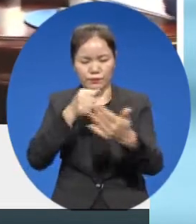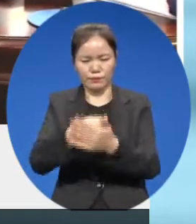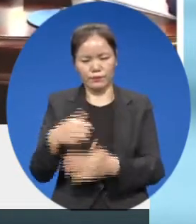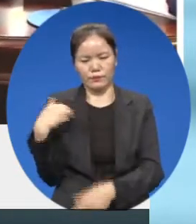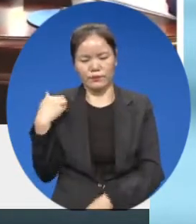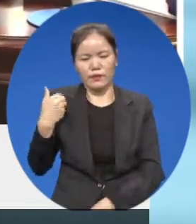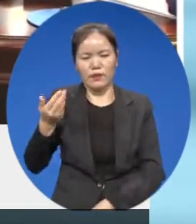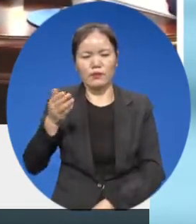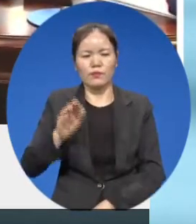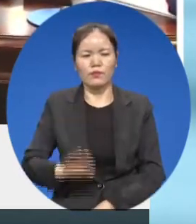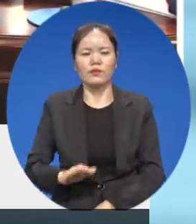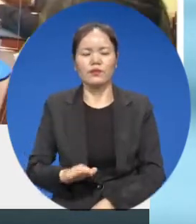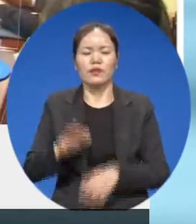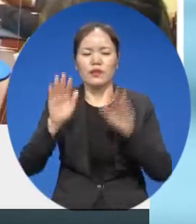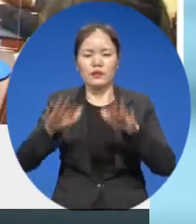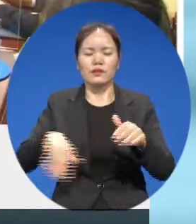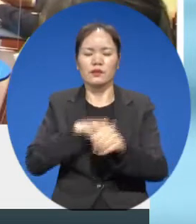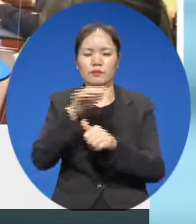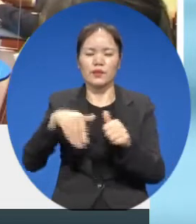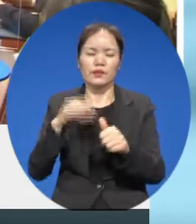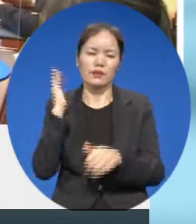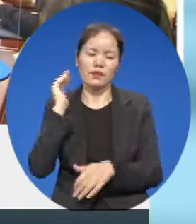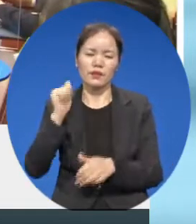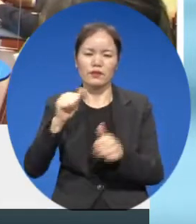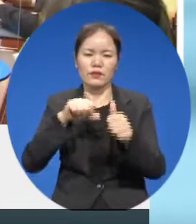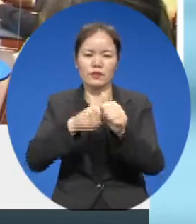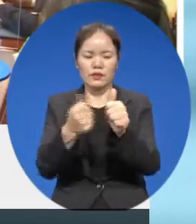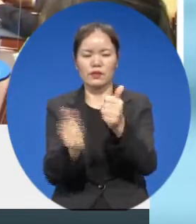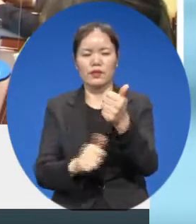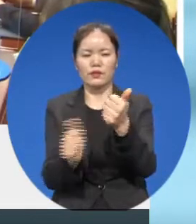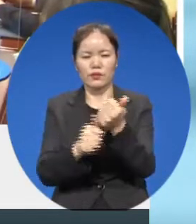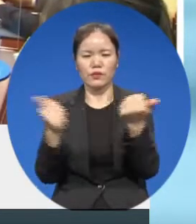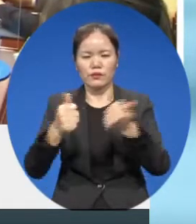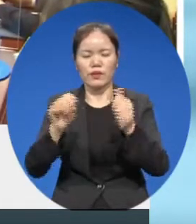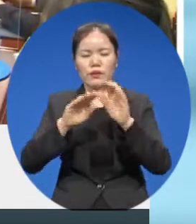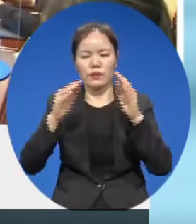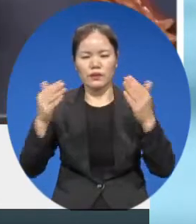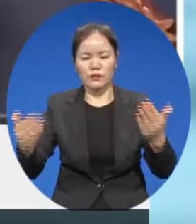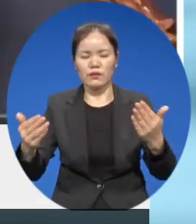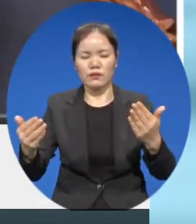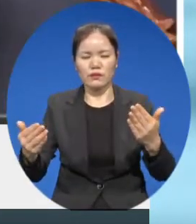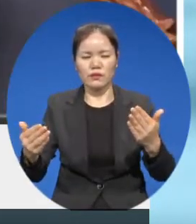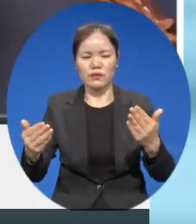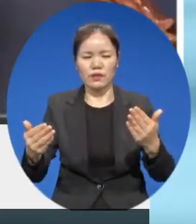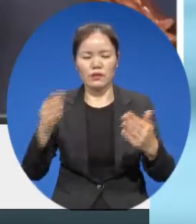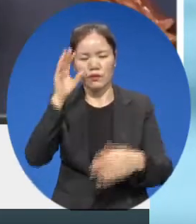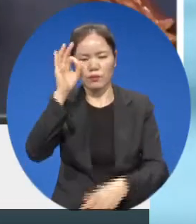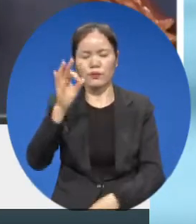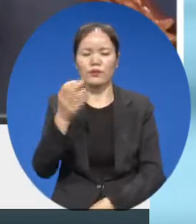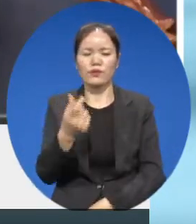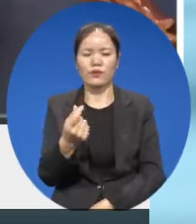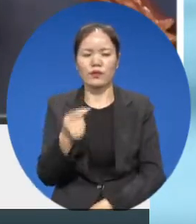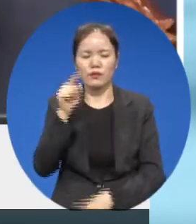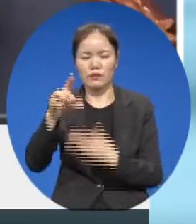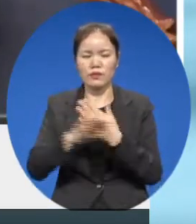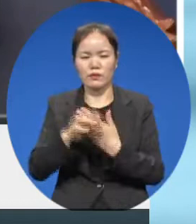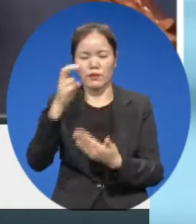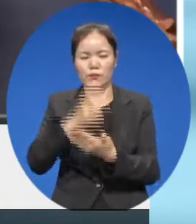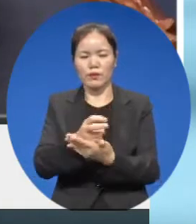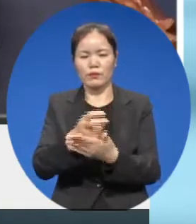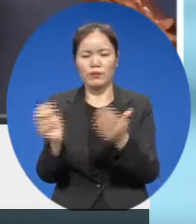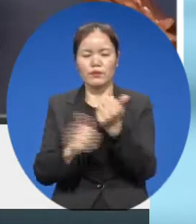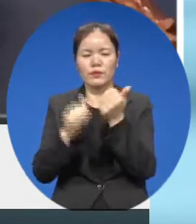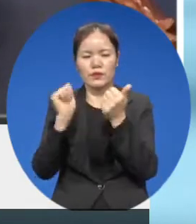모르는 상황이니까 지금 4위 대통령은 증기 위한 의원의 까지는 진행돼야 된다고 보는 것이구요 그런 차원에서 본다면 차원 의 운명은 필요한 거라고